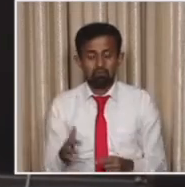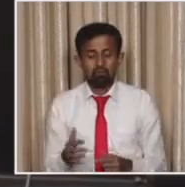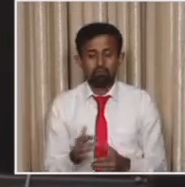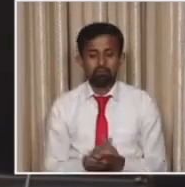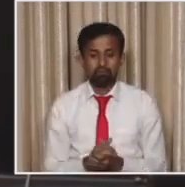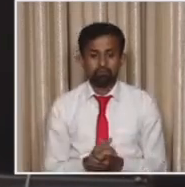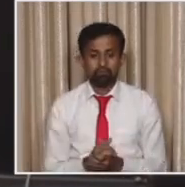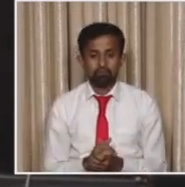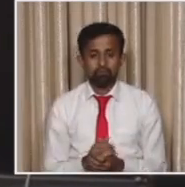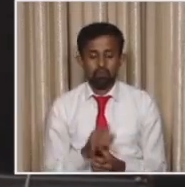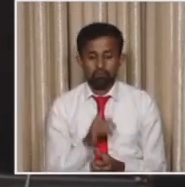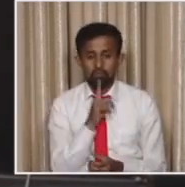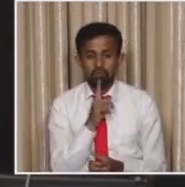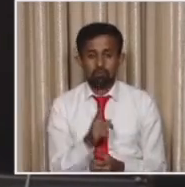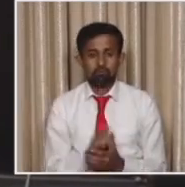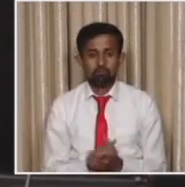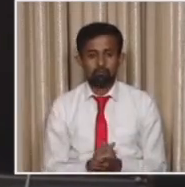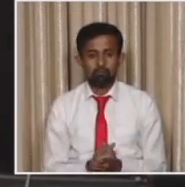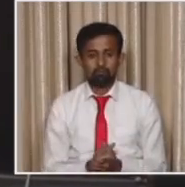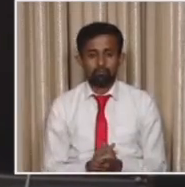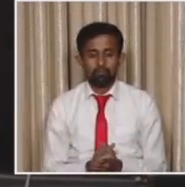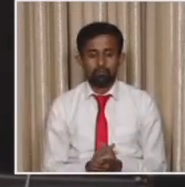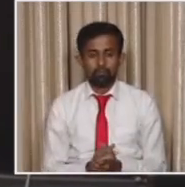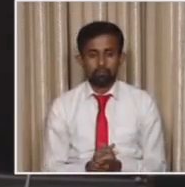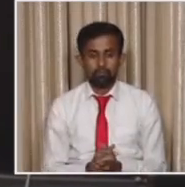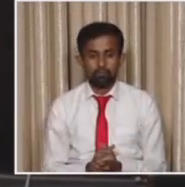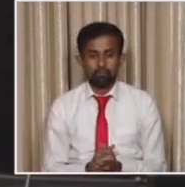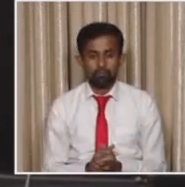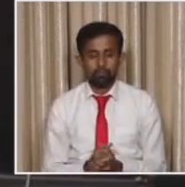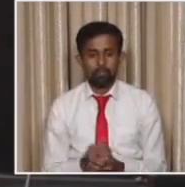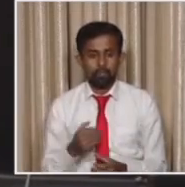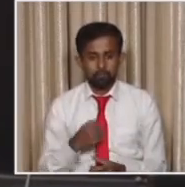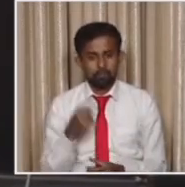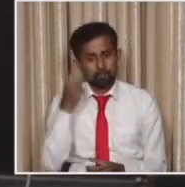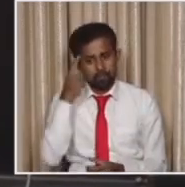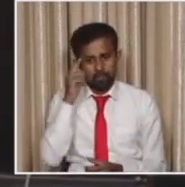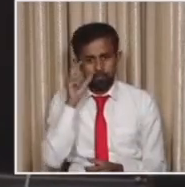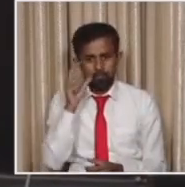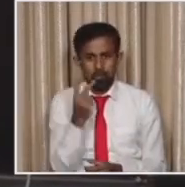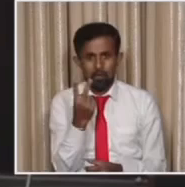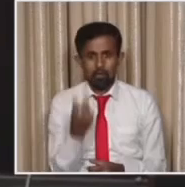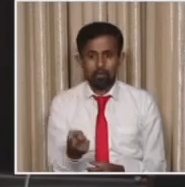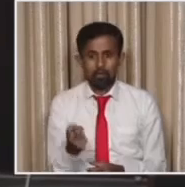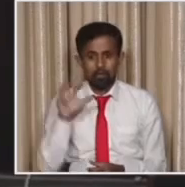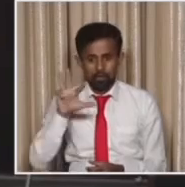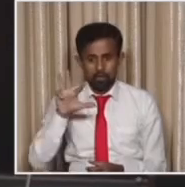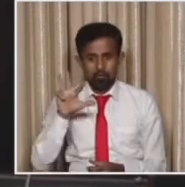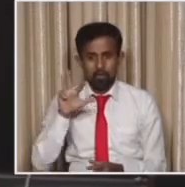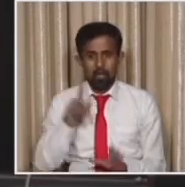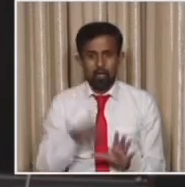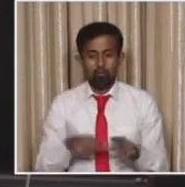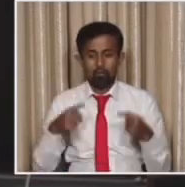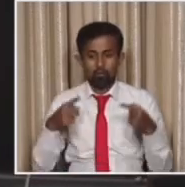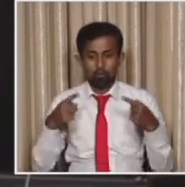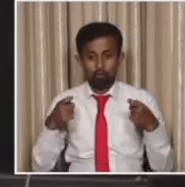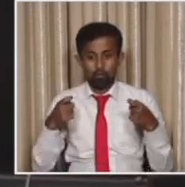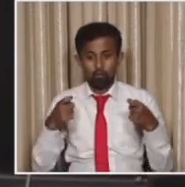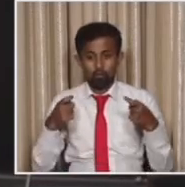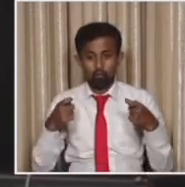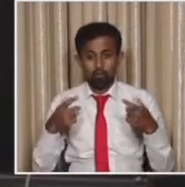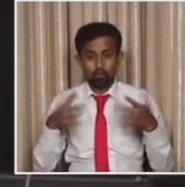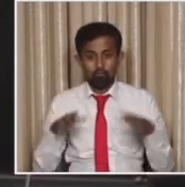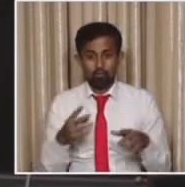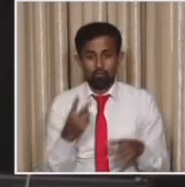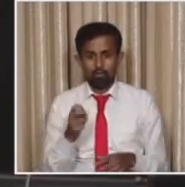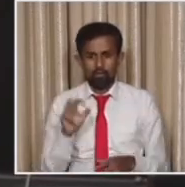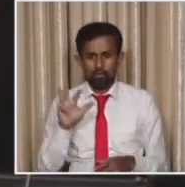කාරණේ මතක් කරන්න අවශ්‍යයි විශේෂයෙන්ම අපි කල්පනා කරලා බැලුවොත් 2009 30 අවුරුදු යුද්ධය අවසන් වුණාට පස්සේ